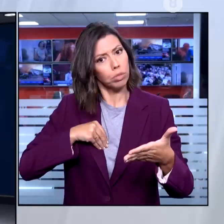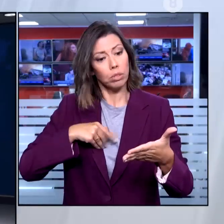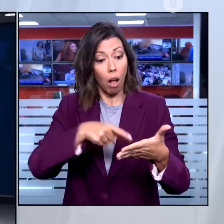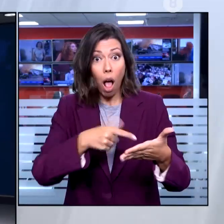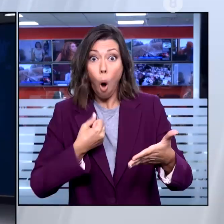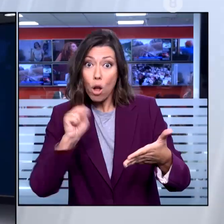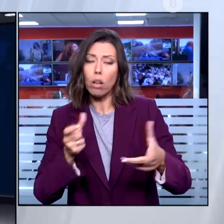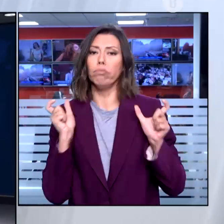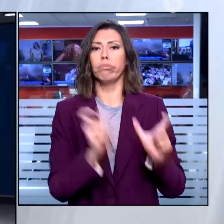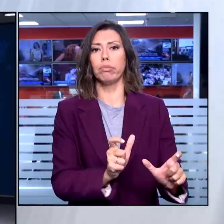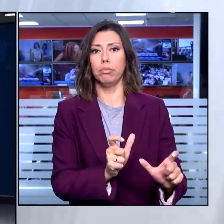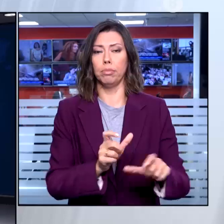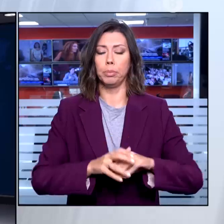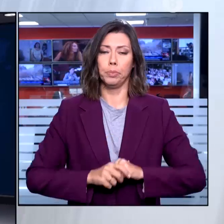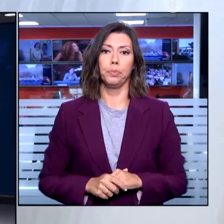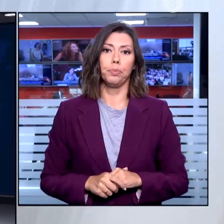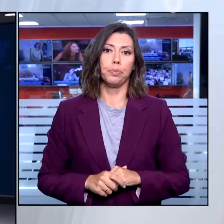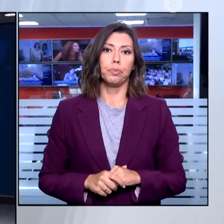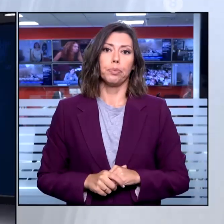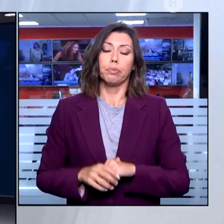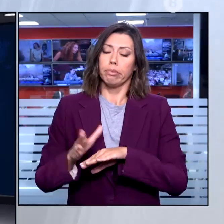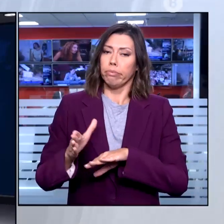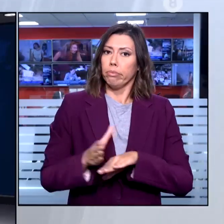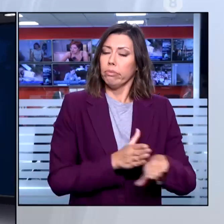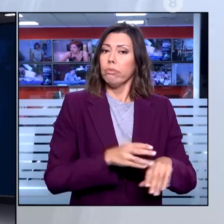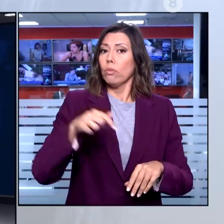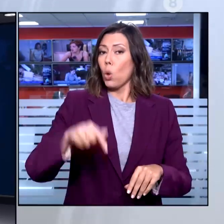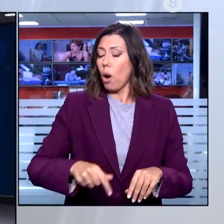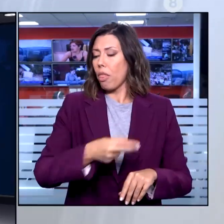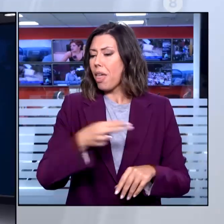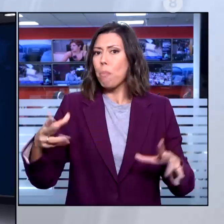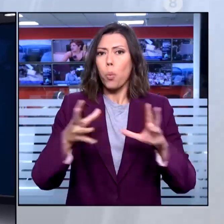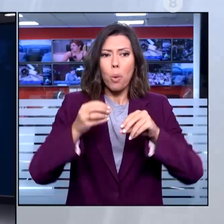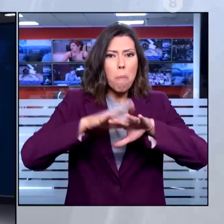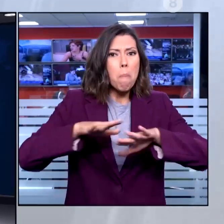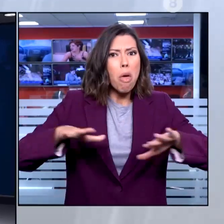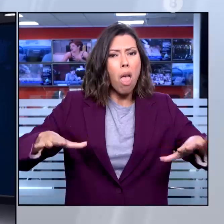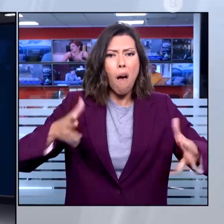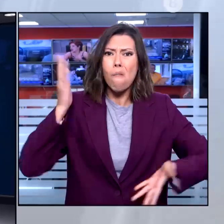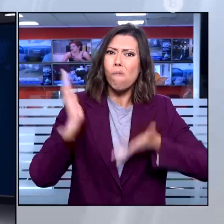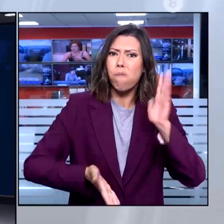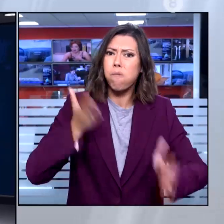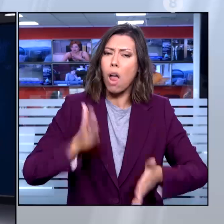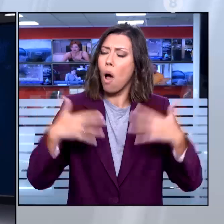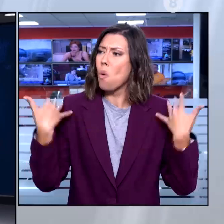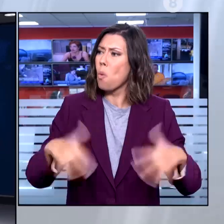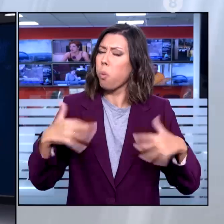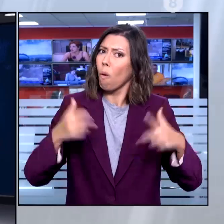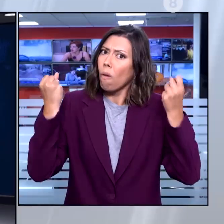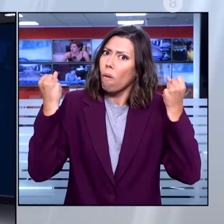Όλο ένα και πιο βίαιες γίνονται οι συμπλοκές μεταξύ ανηλίκων, με τα επεισόδια να είναι ακόμα και αιματηρά. Αυτή τη φορά, σε Εσπερινόλικιο στα